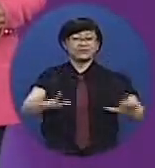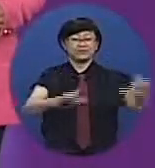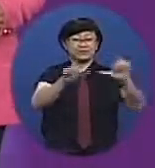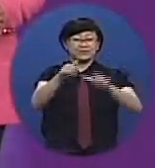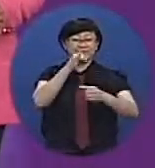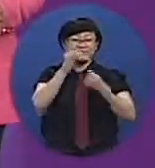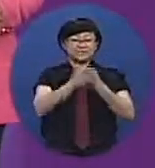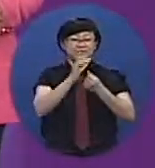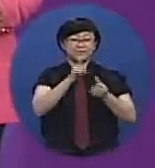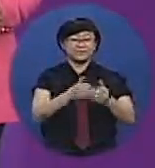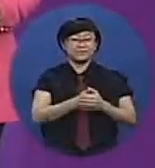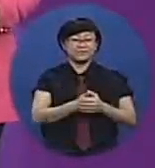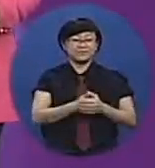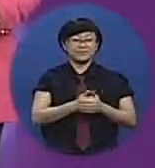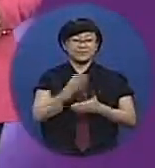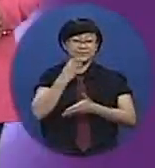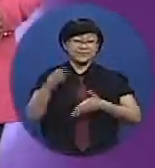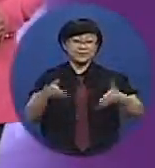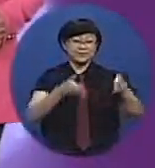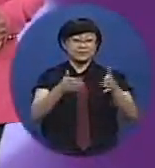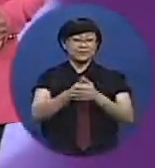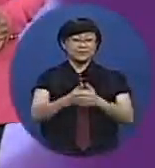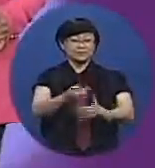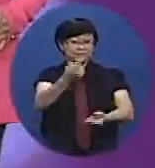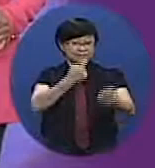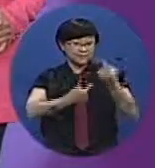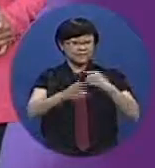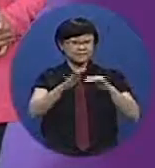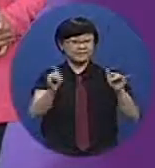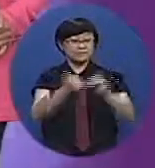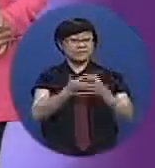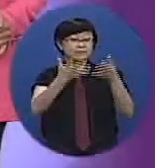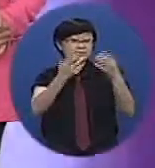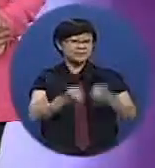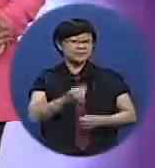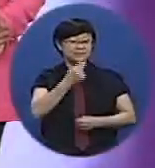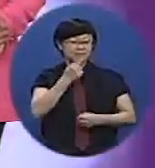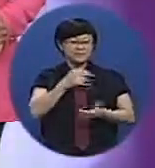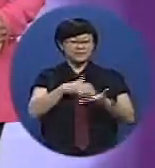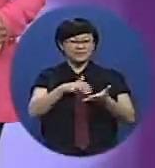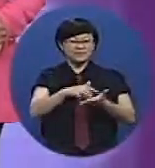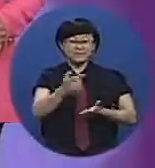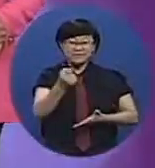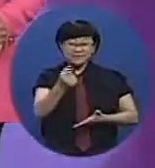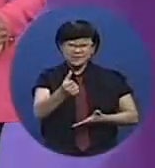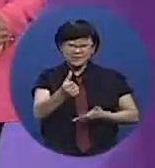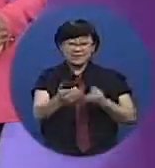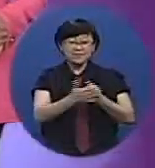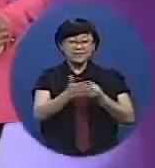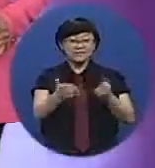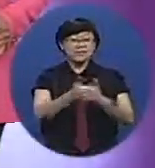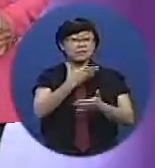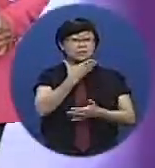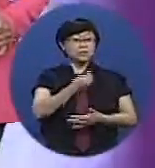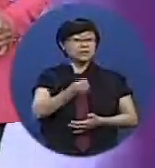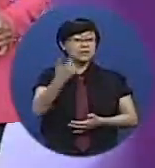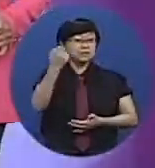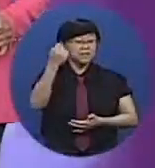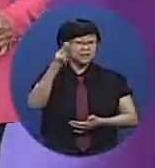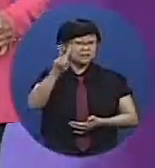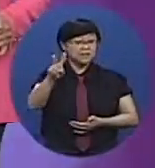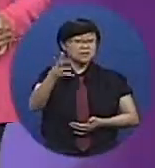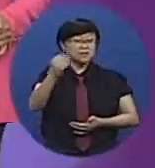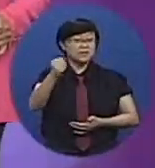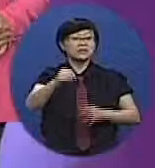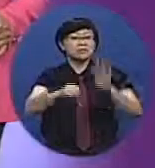아, 남양주에는 이렇게 신청하는 분들이 많지 않은데. 남양주에는 복지 TV가 몇 번으로